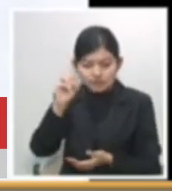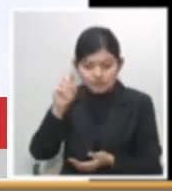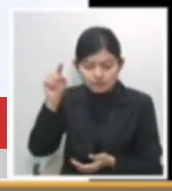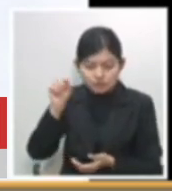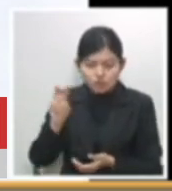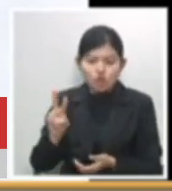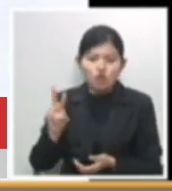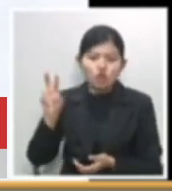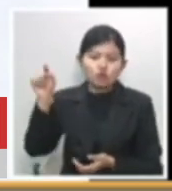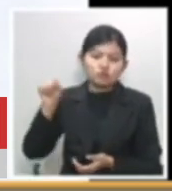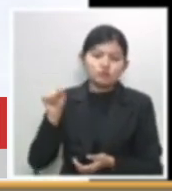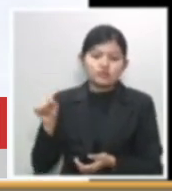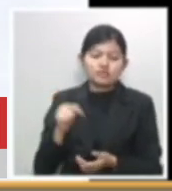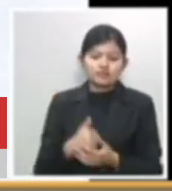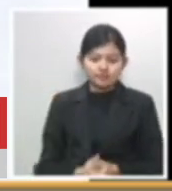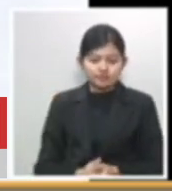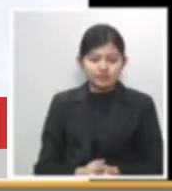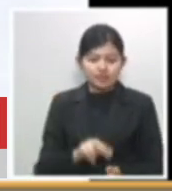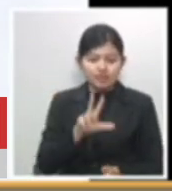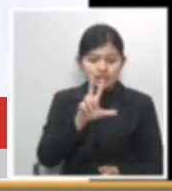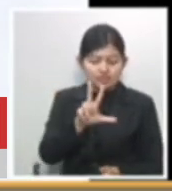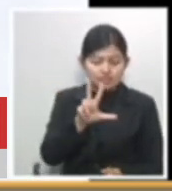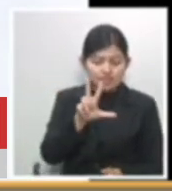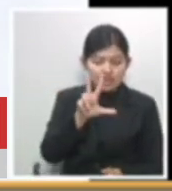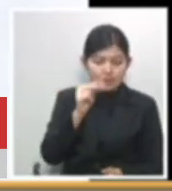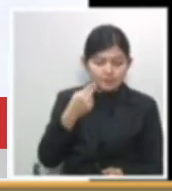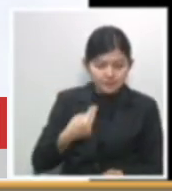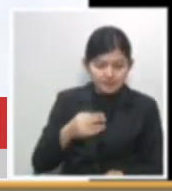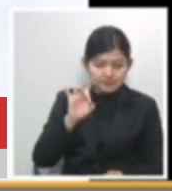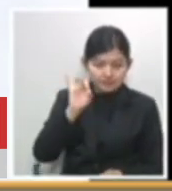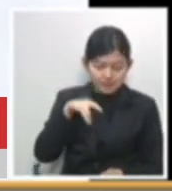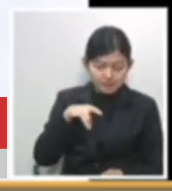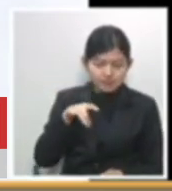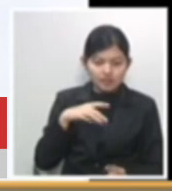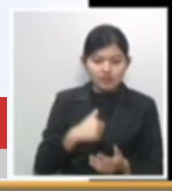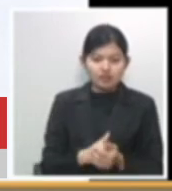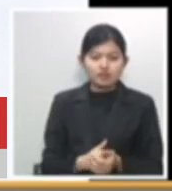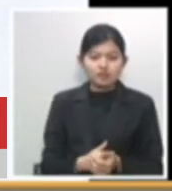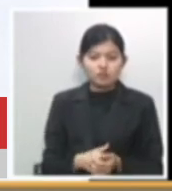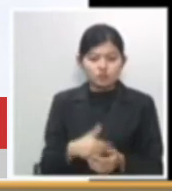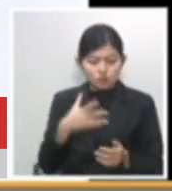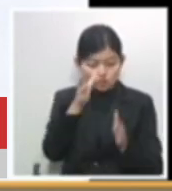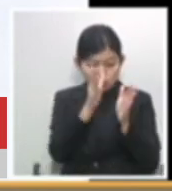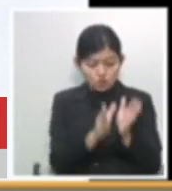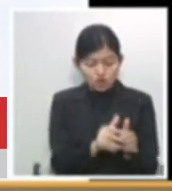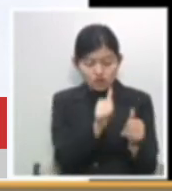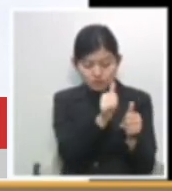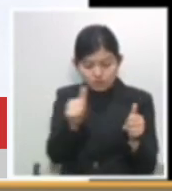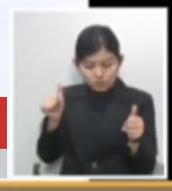วแล้วเด็กในกลุ่มนี้ 38,000 กว่าคนเนี่ยถูกหัวละ153บาท